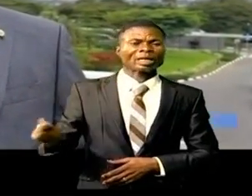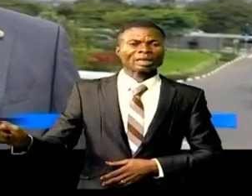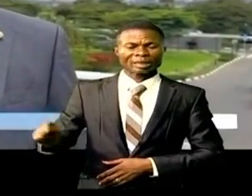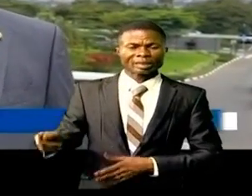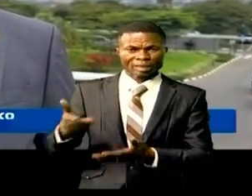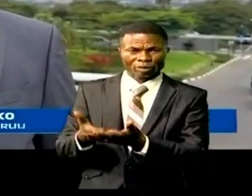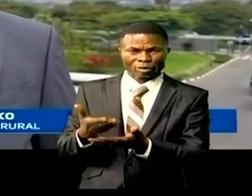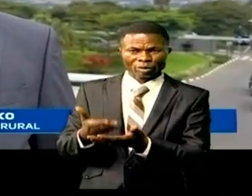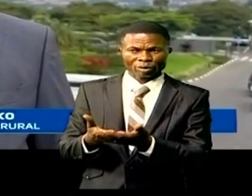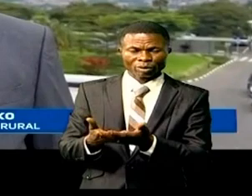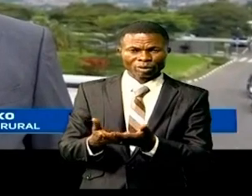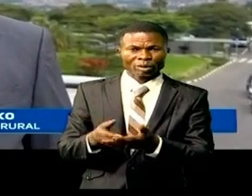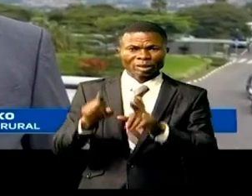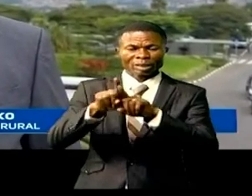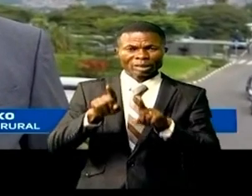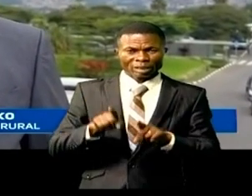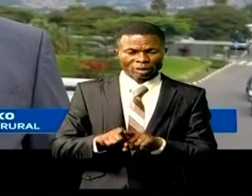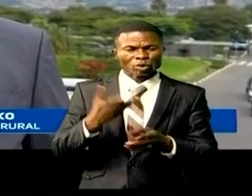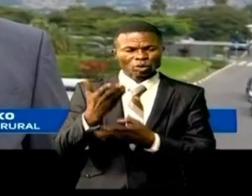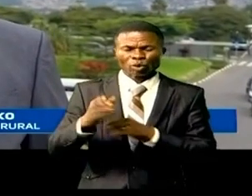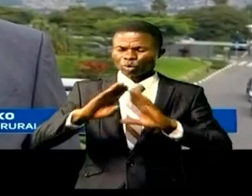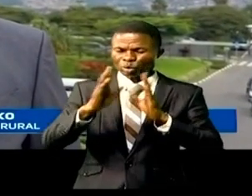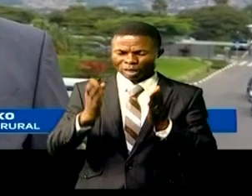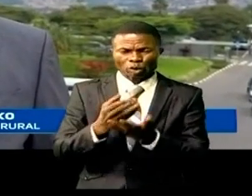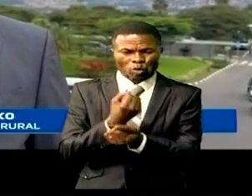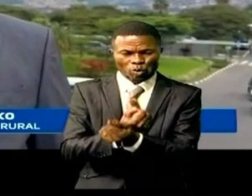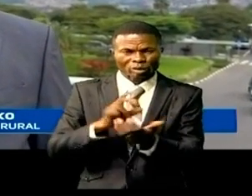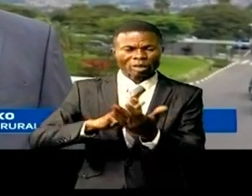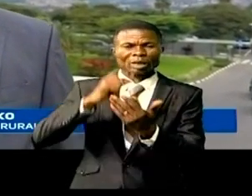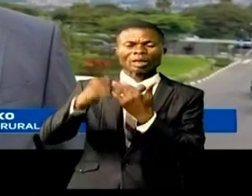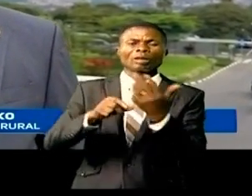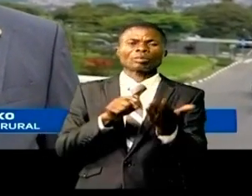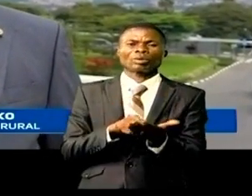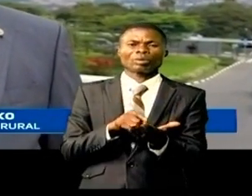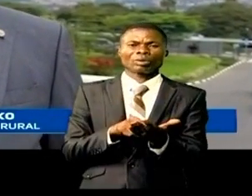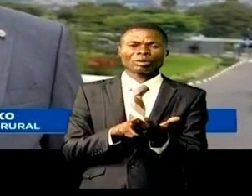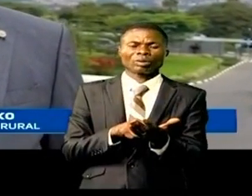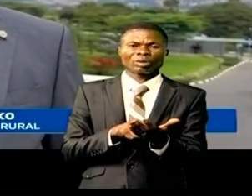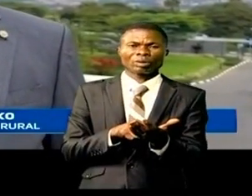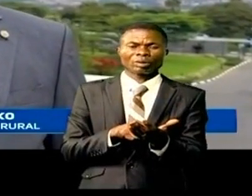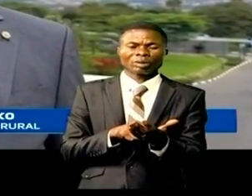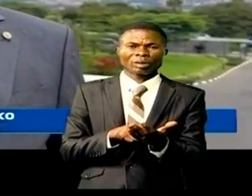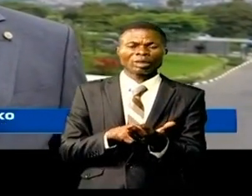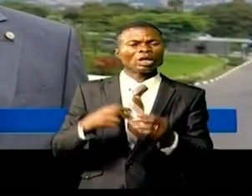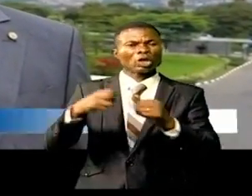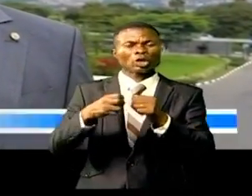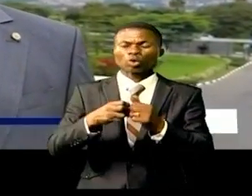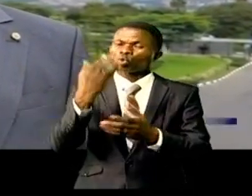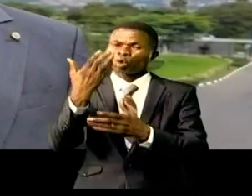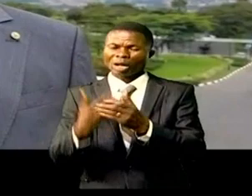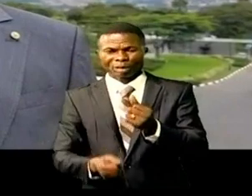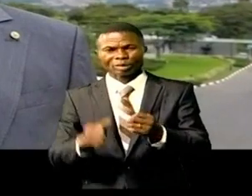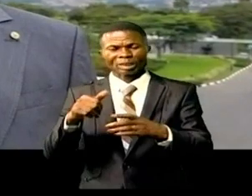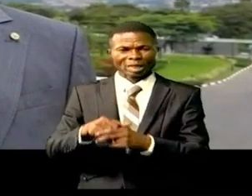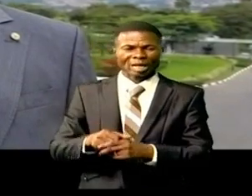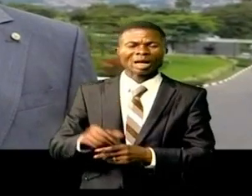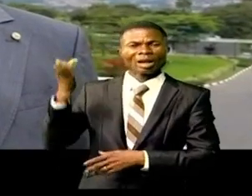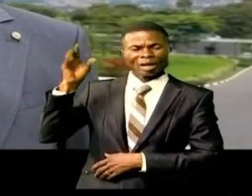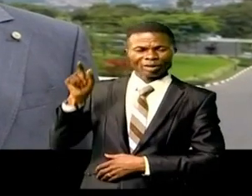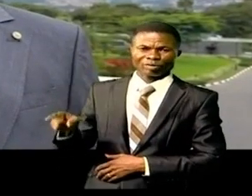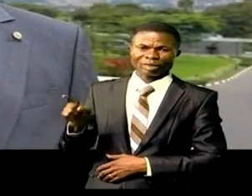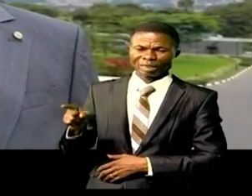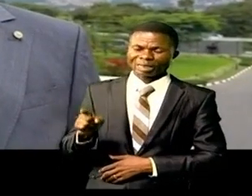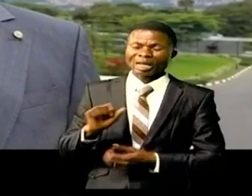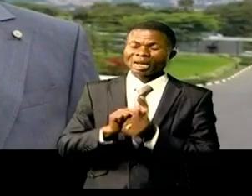à peu près 80 000 villages, et sans électricité, qui est un facteur important